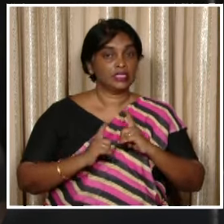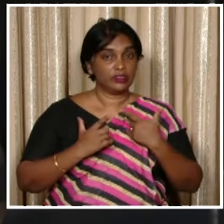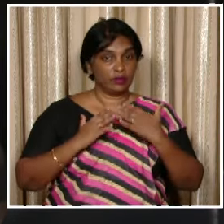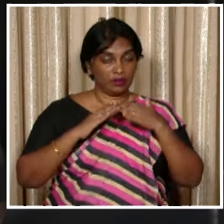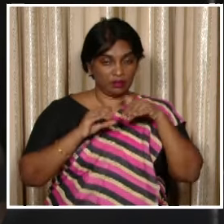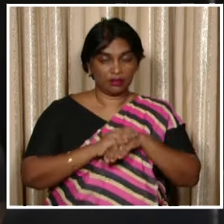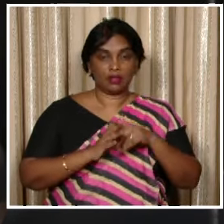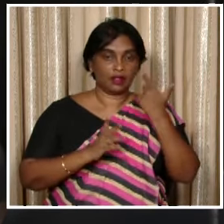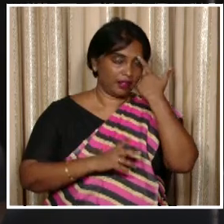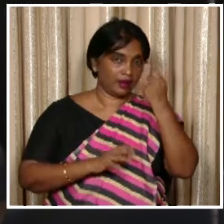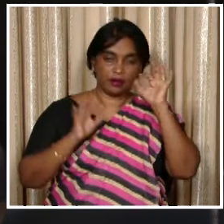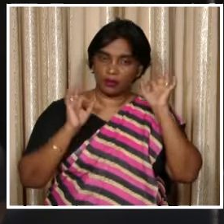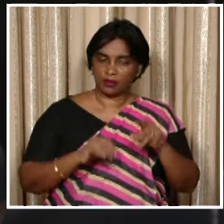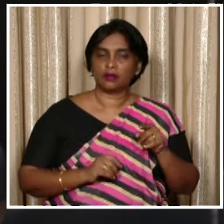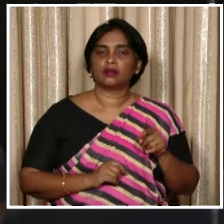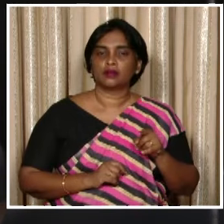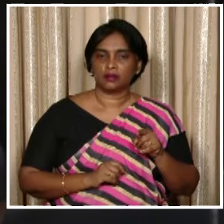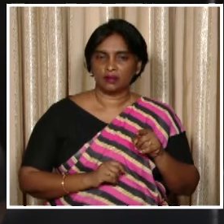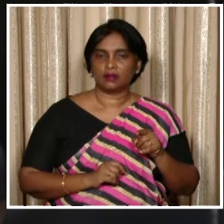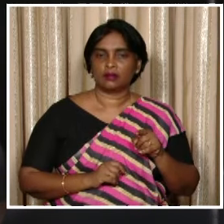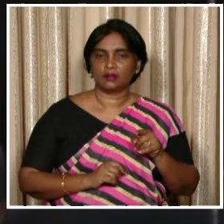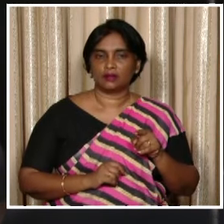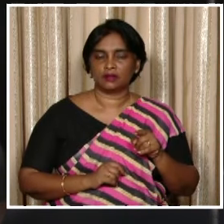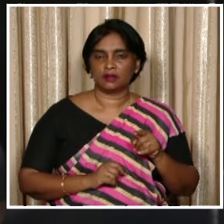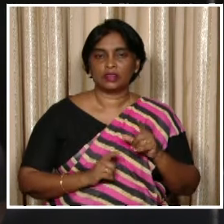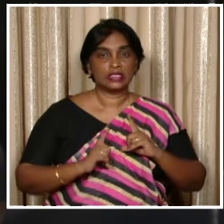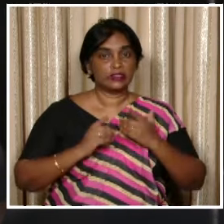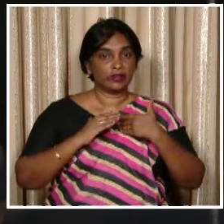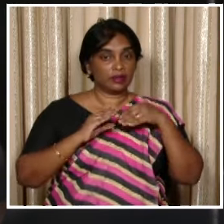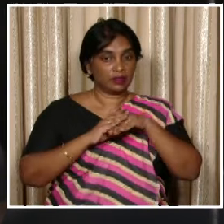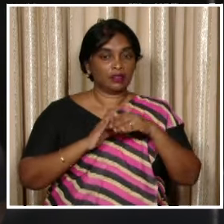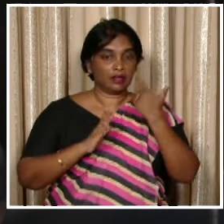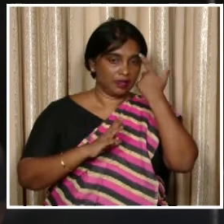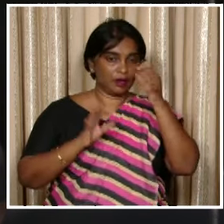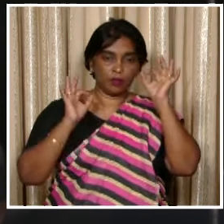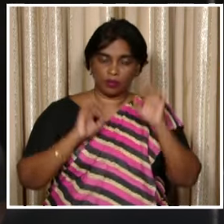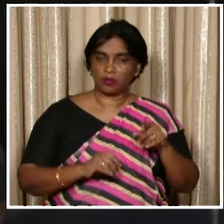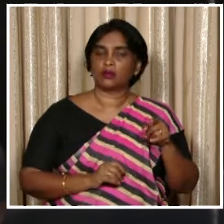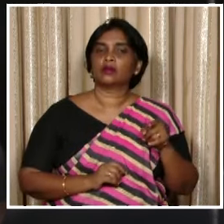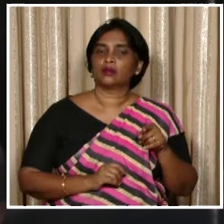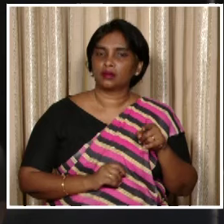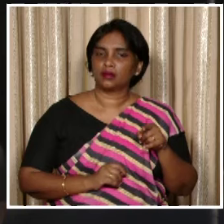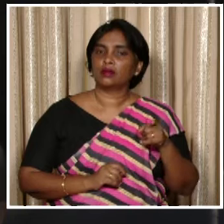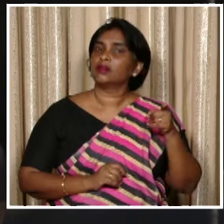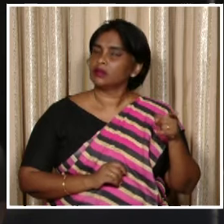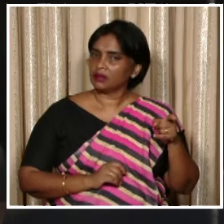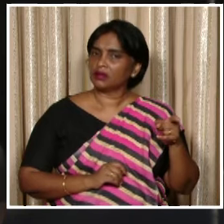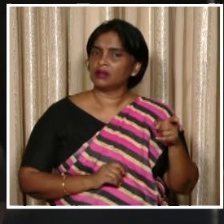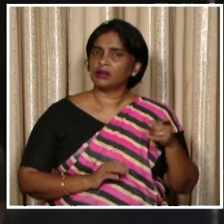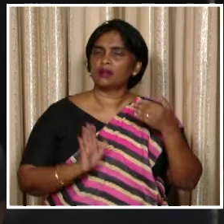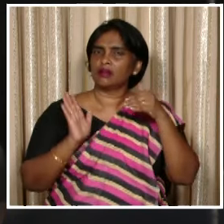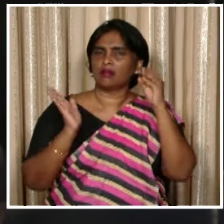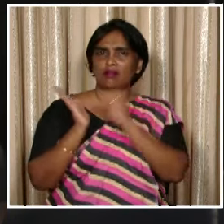ගෙදරට බද්දක් ගහන්න නෑ කියලා. ඔබතුමාට තව විනාඩි 2ක කාලයක් තියෙනවා. ජීවත් වෙන ගෙදරට බද්දක් ගහන්නේ නැහැ කියලා ඒක මේකේ